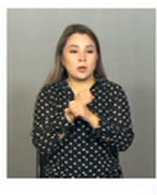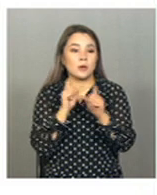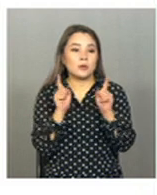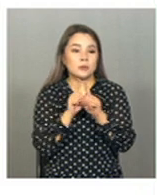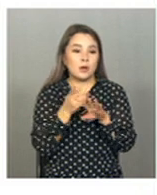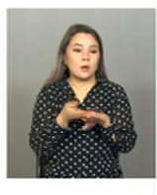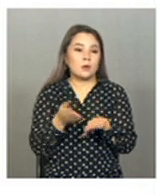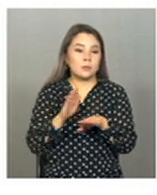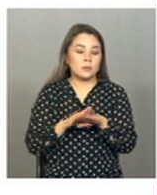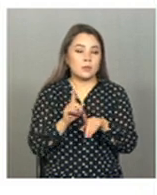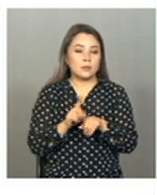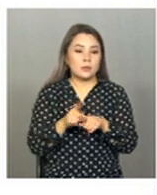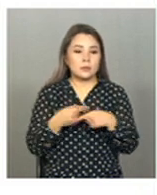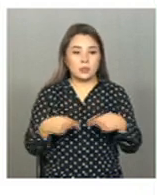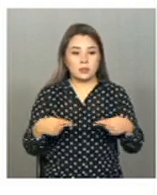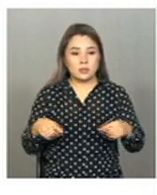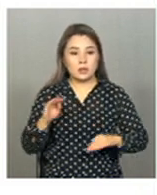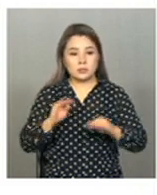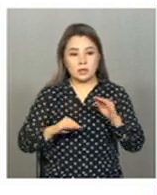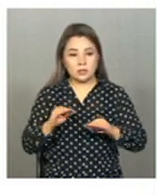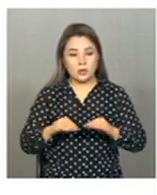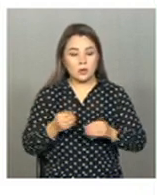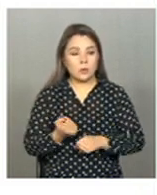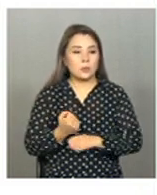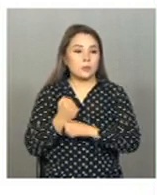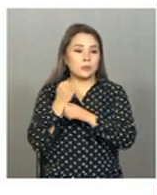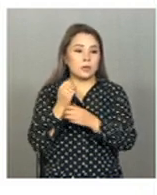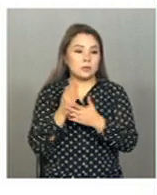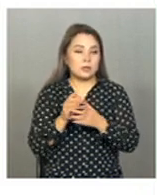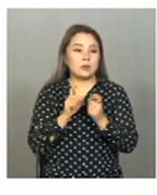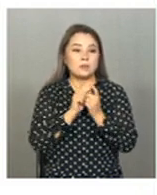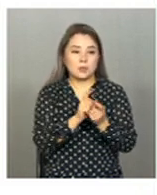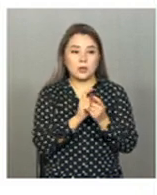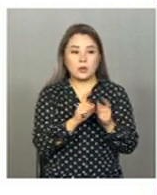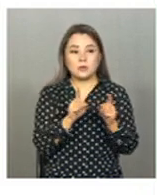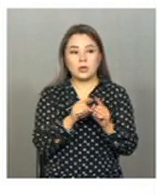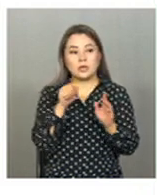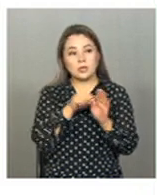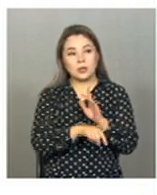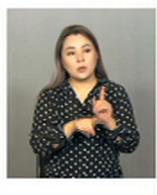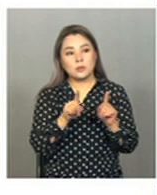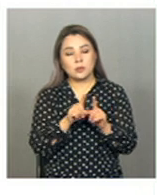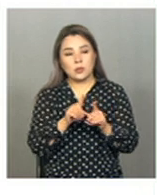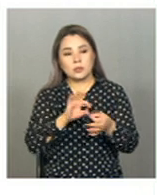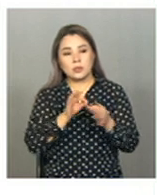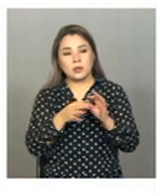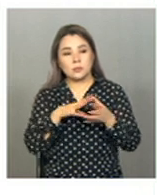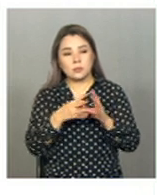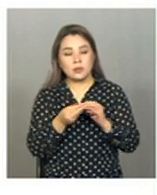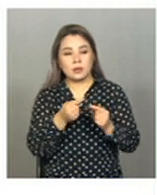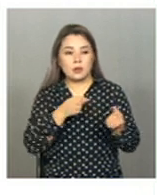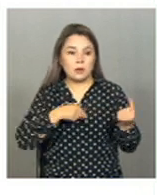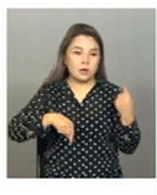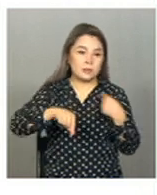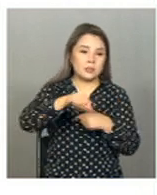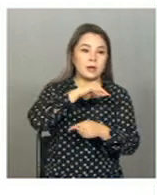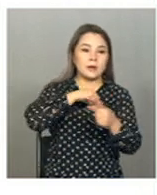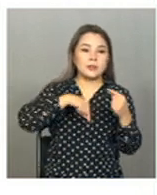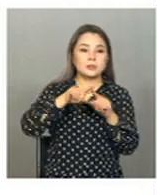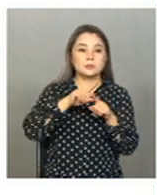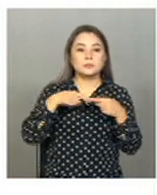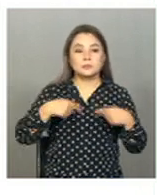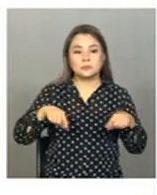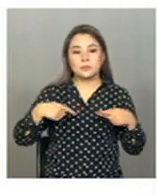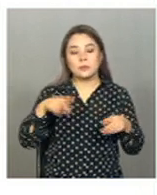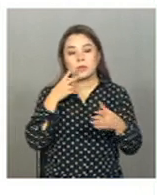заттарды көтеру, белдесіп күш сынасу, дөңгелектің ішкі жағына керіліп тұрып айналу, қойны қонышынан қаз қағым